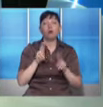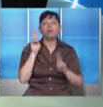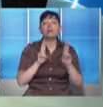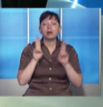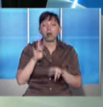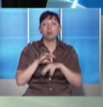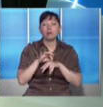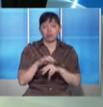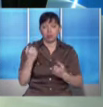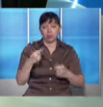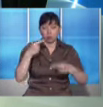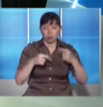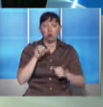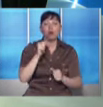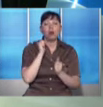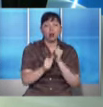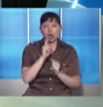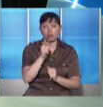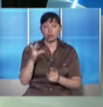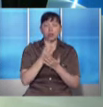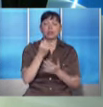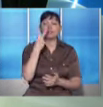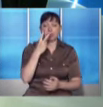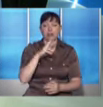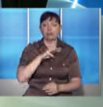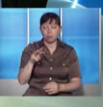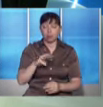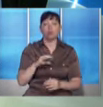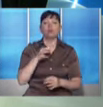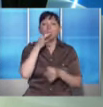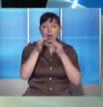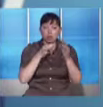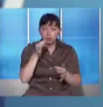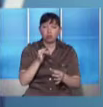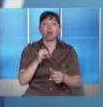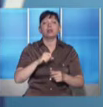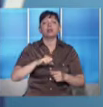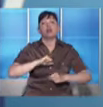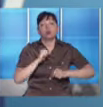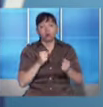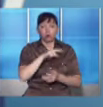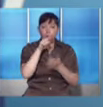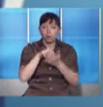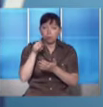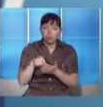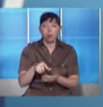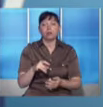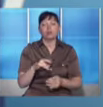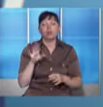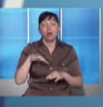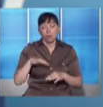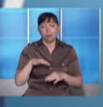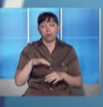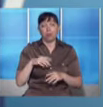dezbateri, aveți în total 12 minute pentru a răspunde la întrebări și pentru a interacționa între domniile voastre. Pentru acea rundă de discuții